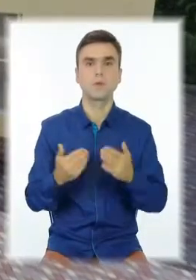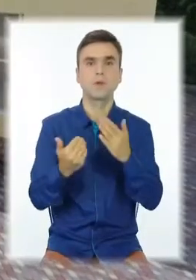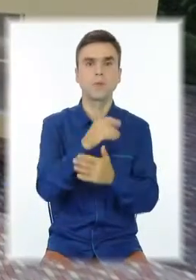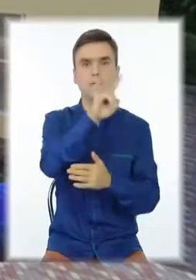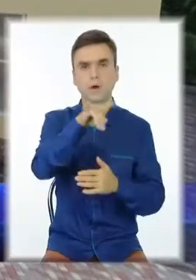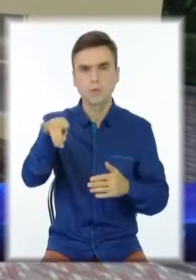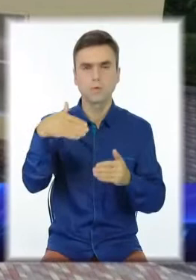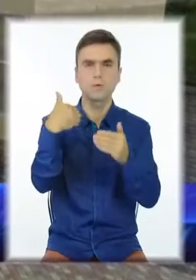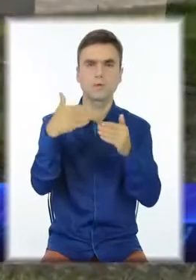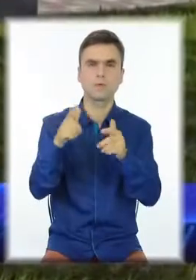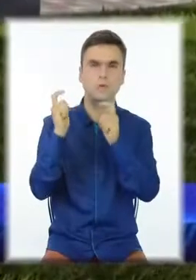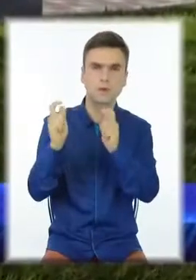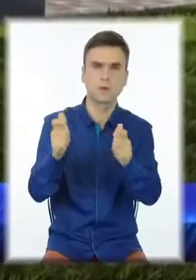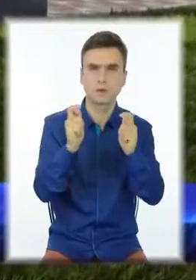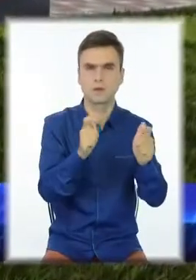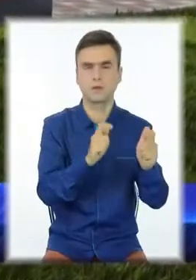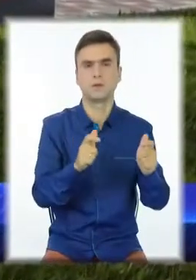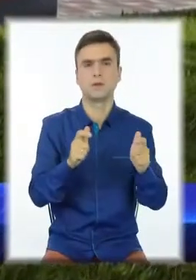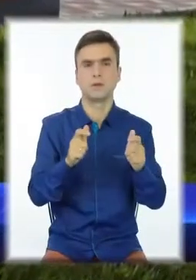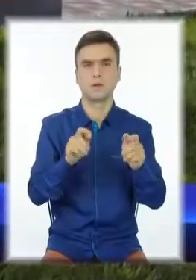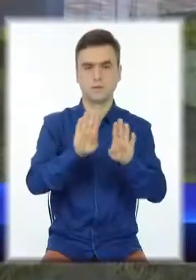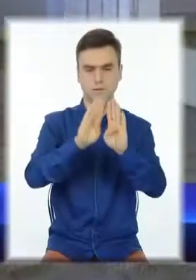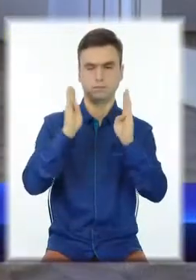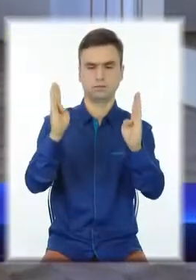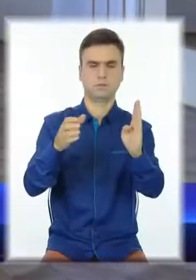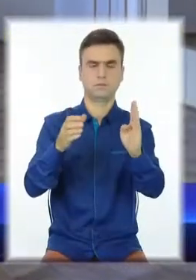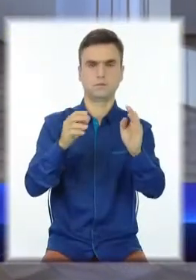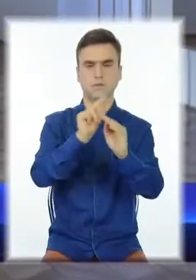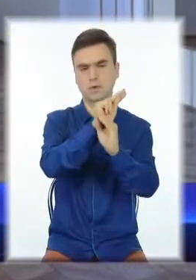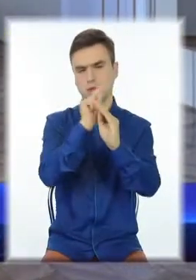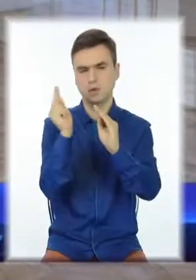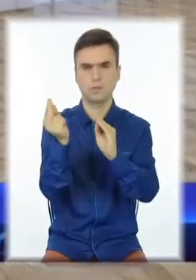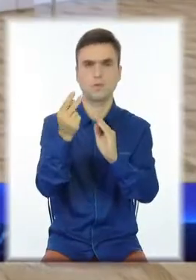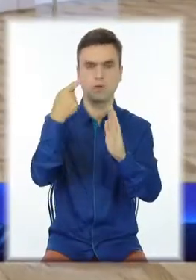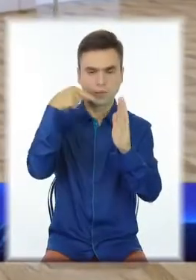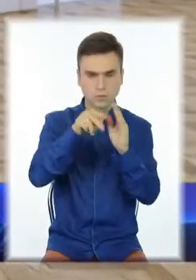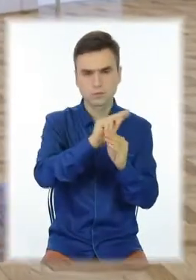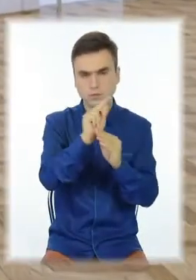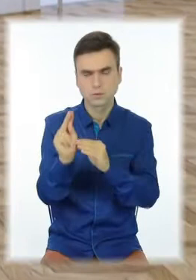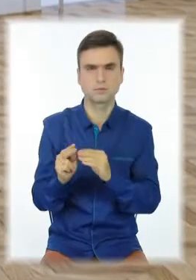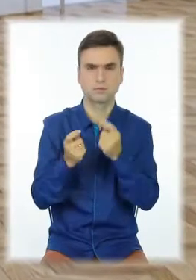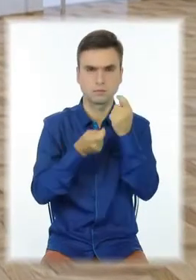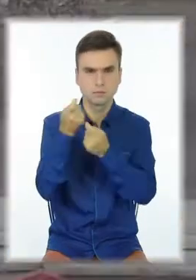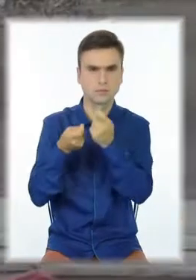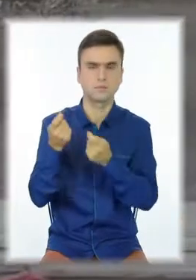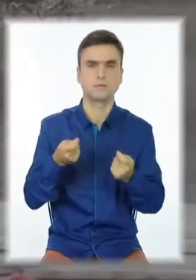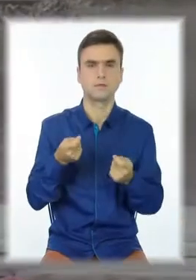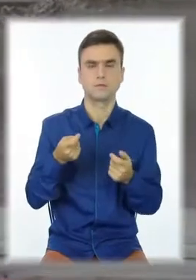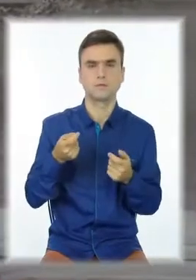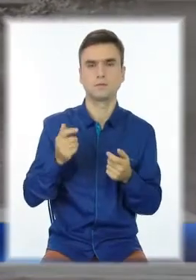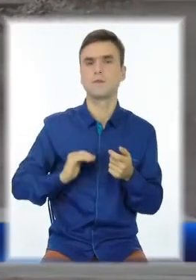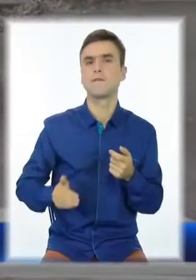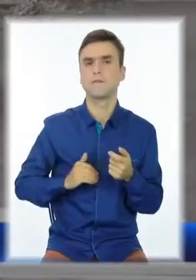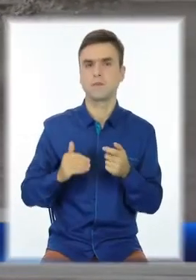Нові вікна та двері, фасад зі збереженням елементів архітектури та повністю відреконструйовані приміщення всередині будівлі. Підрядники